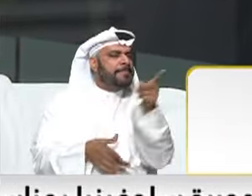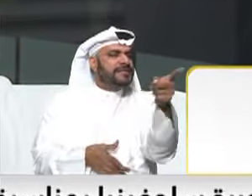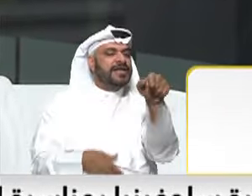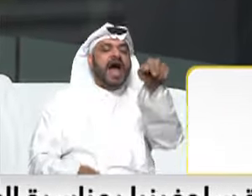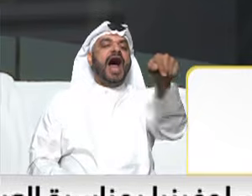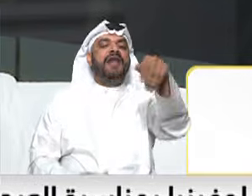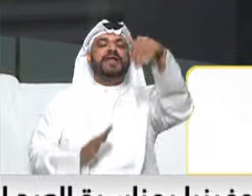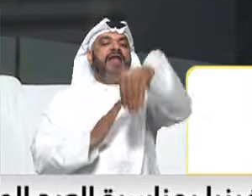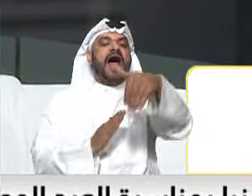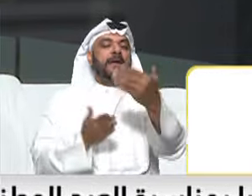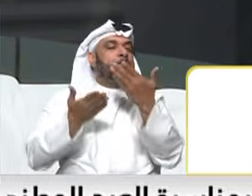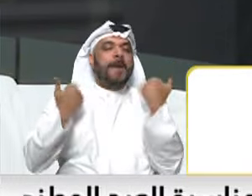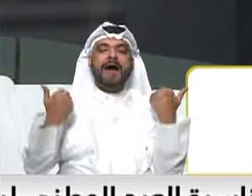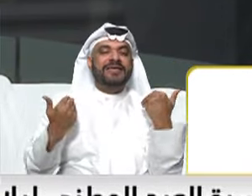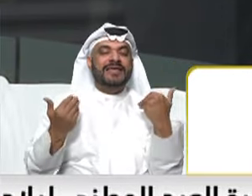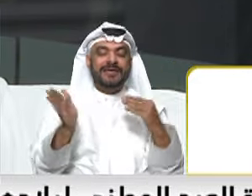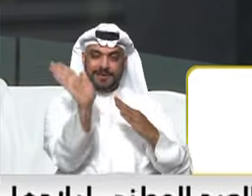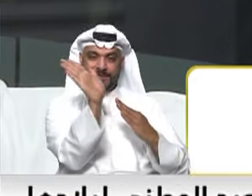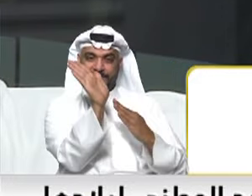وطبعا